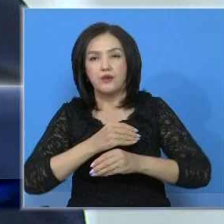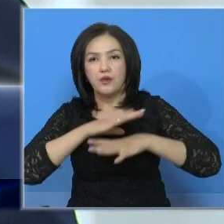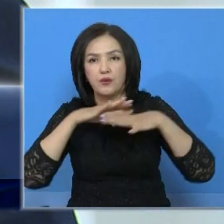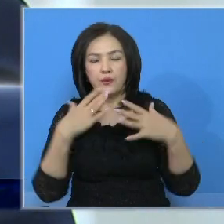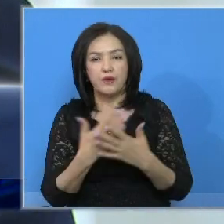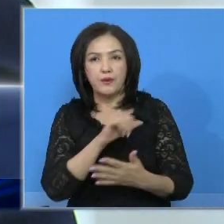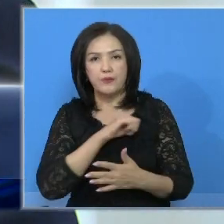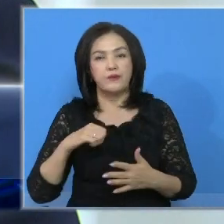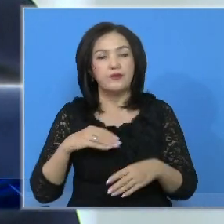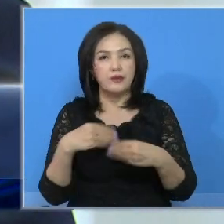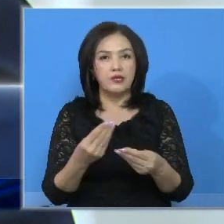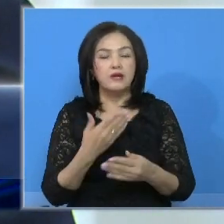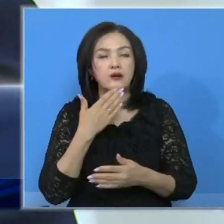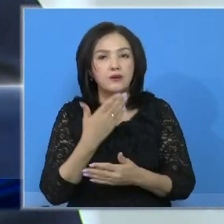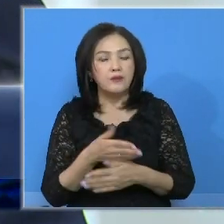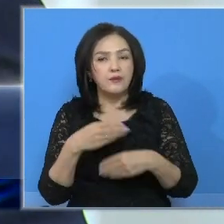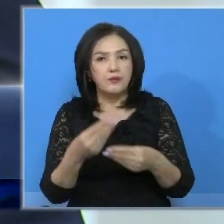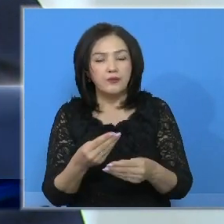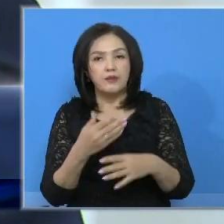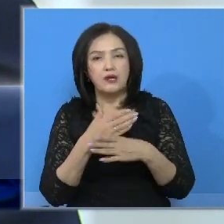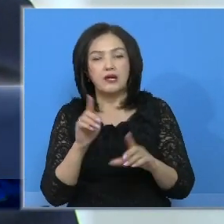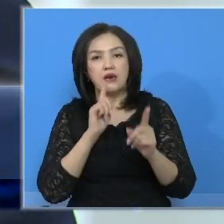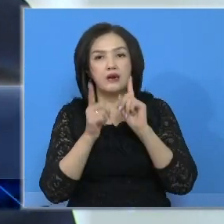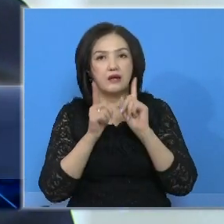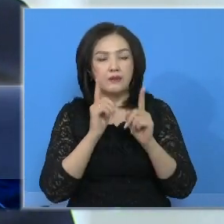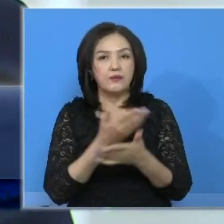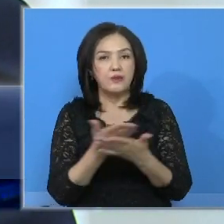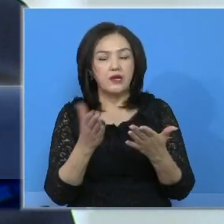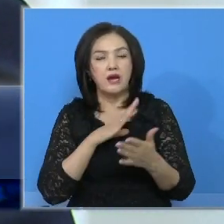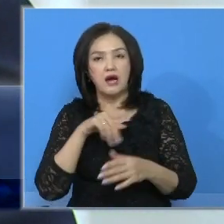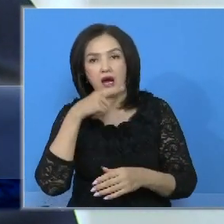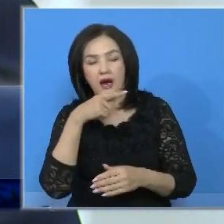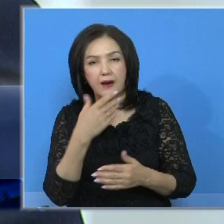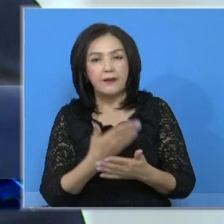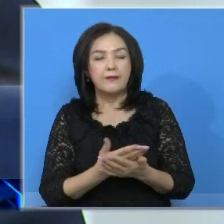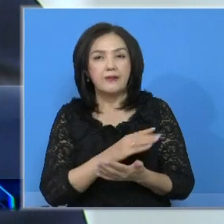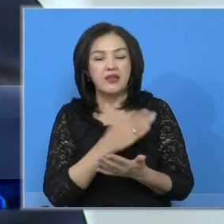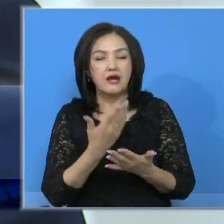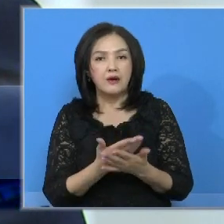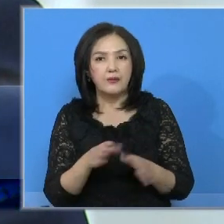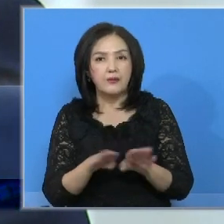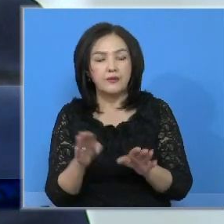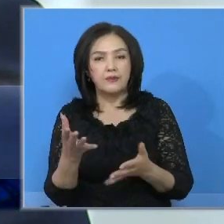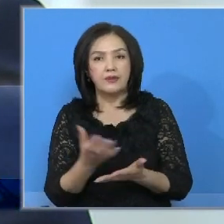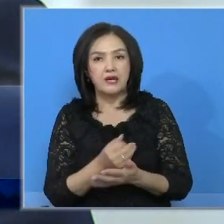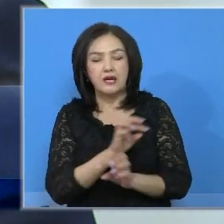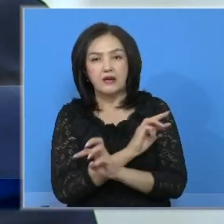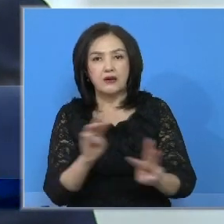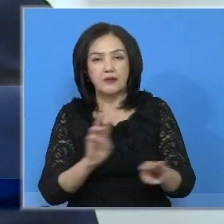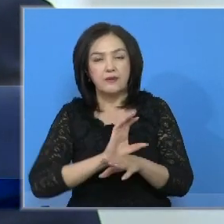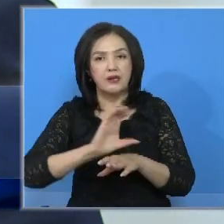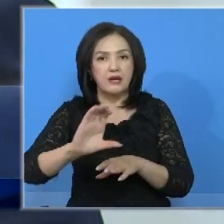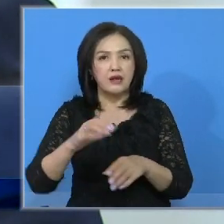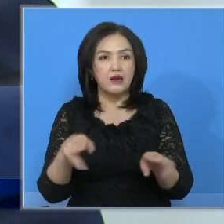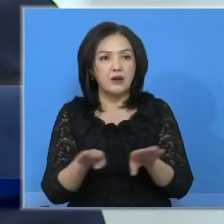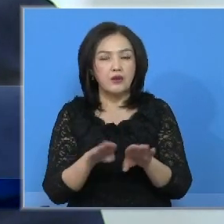ол өздеріңіздің берген ұсыныстарыңыз, осындай жиналыстың арқасында сіздер ұсыныс айттыңыздар, осы ұсынысты біз министрлікке жеткізіп,